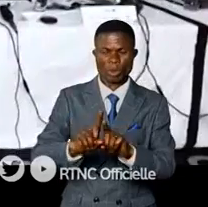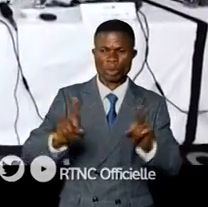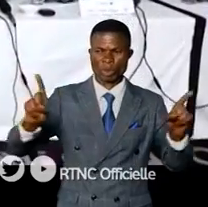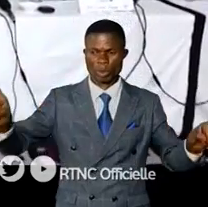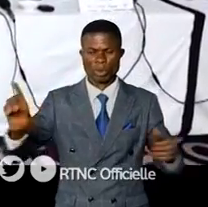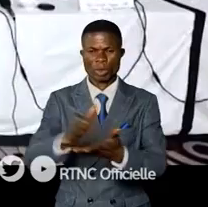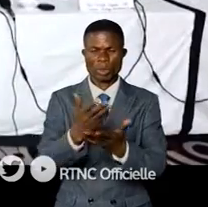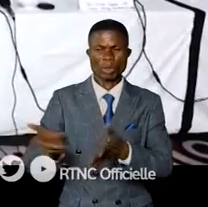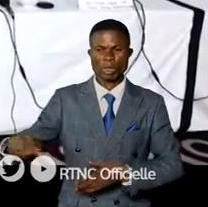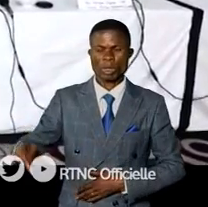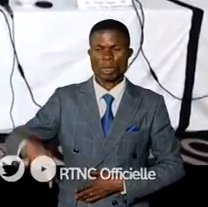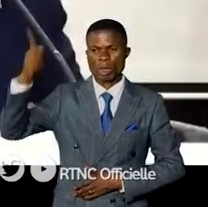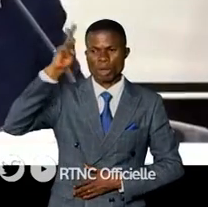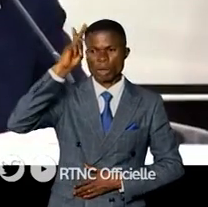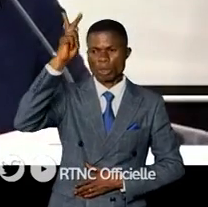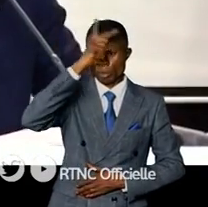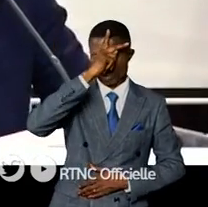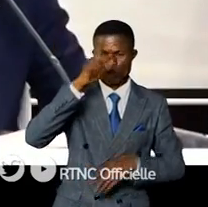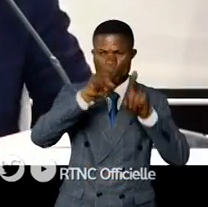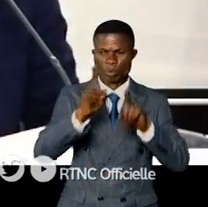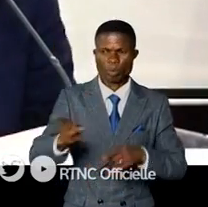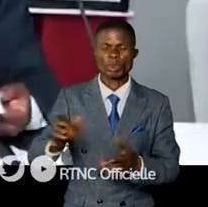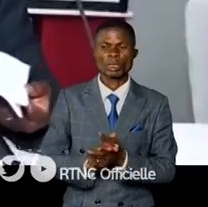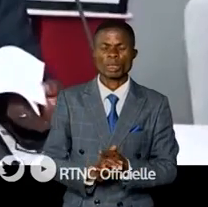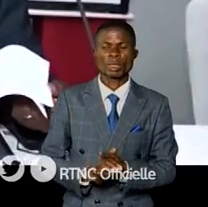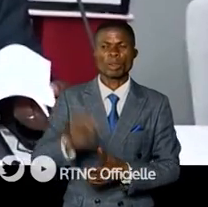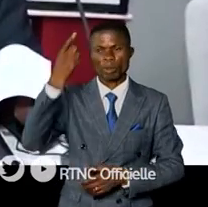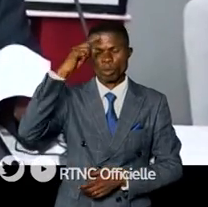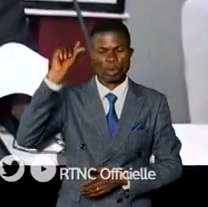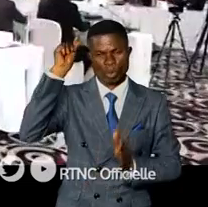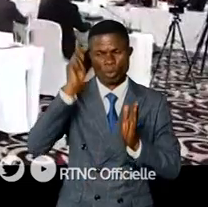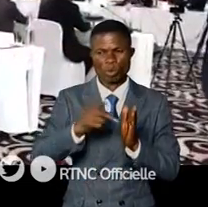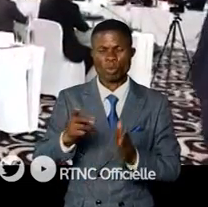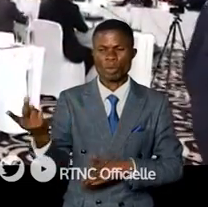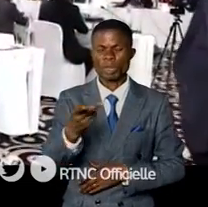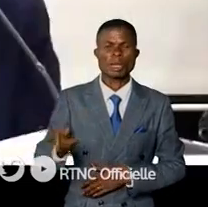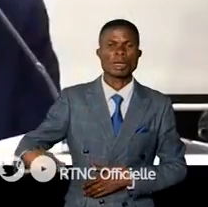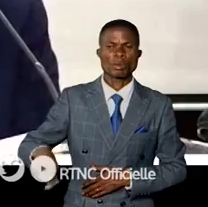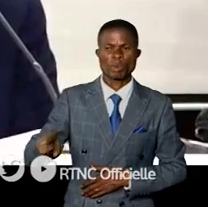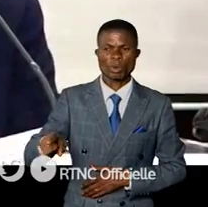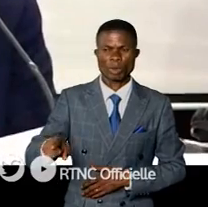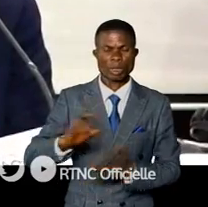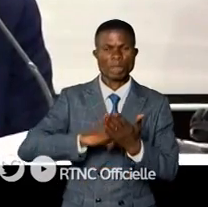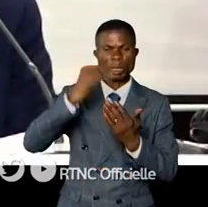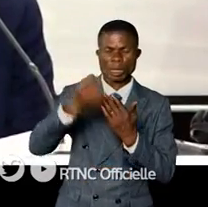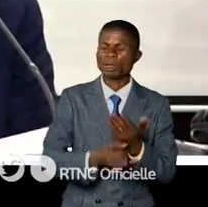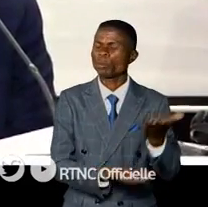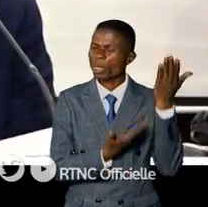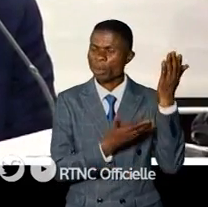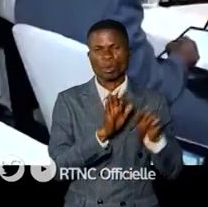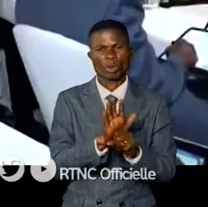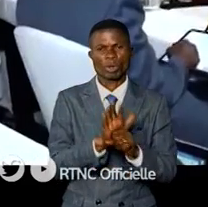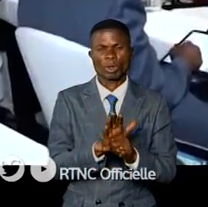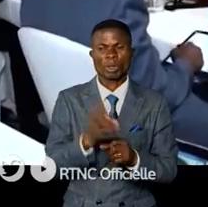entre la province du Haut-Katanga et celle de Luapula pour les gouverneurs de deux provinces. C'est un projet salvateur